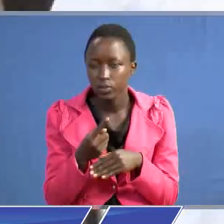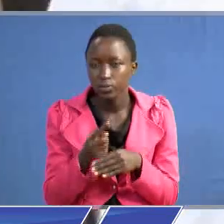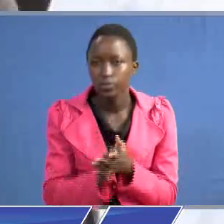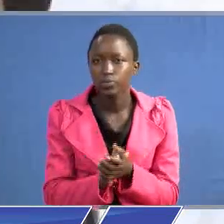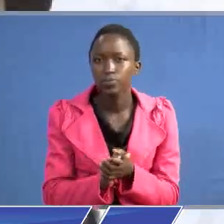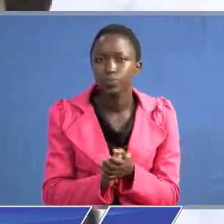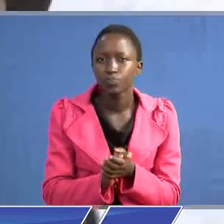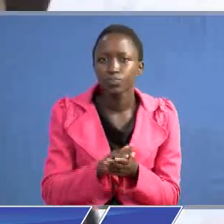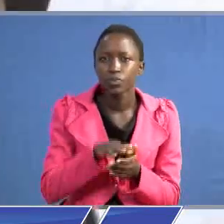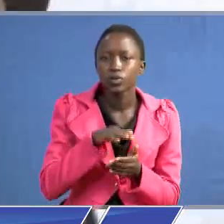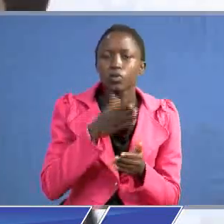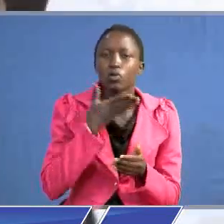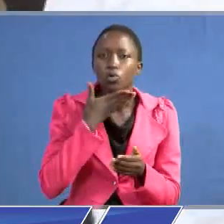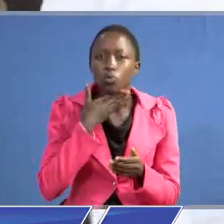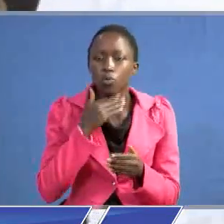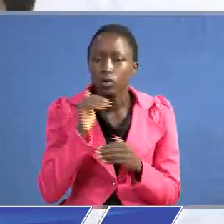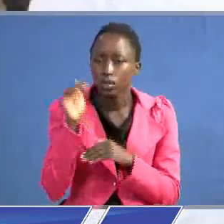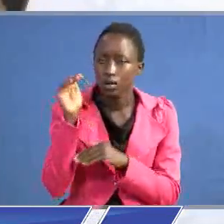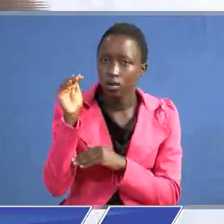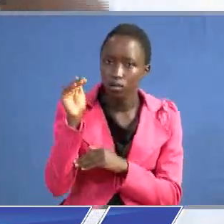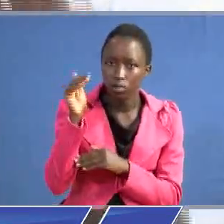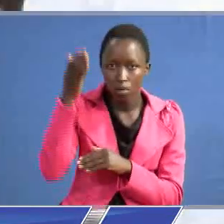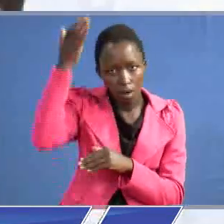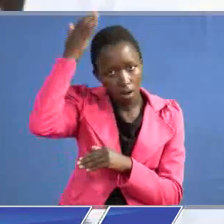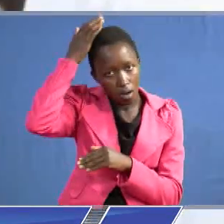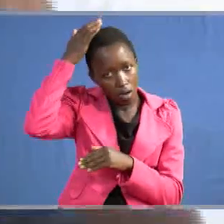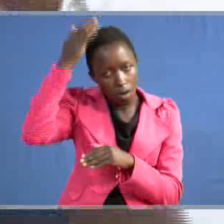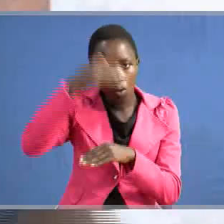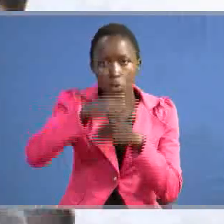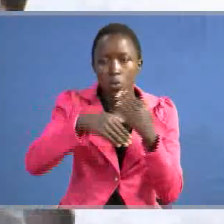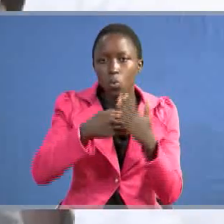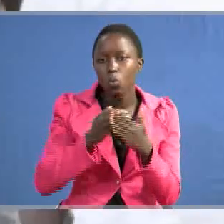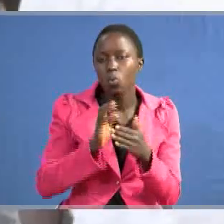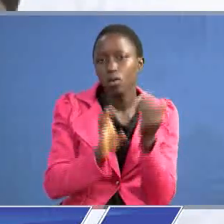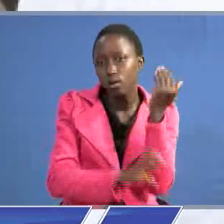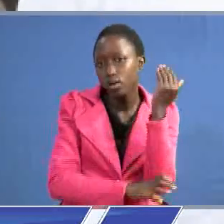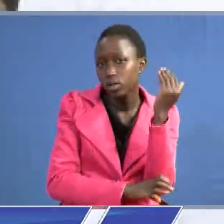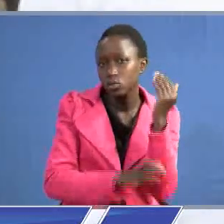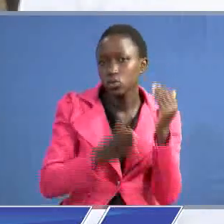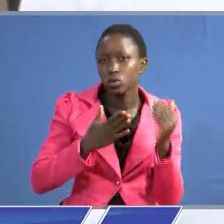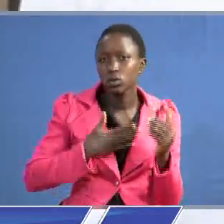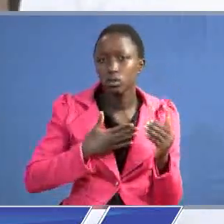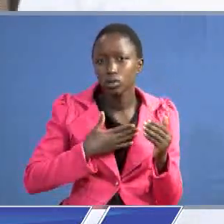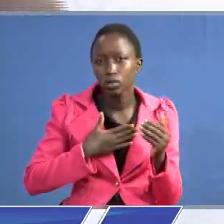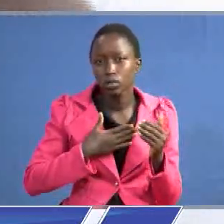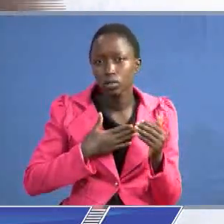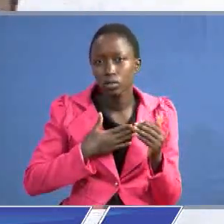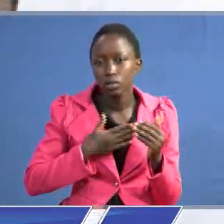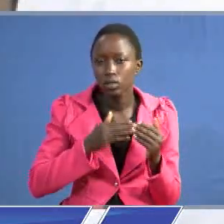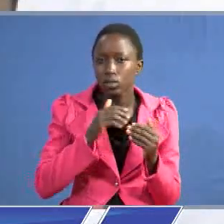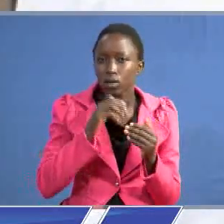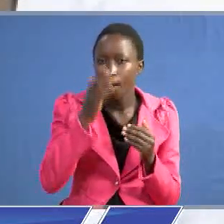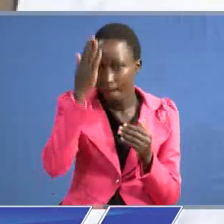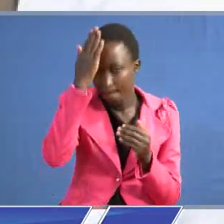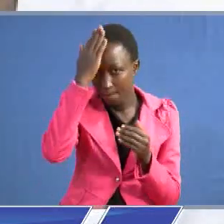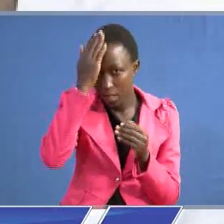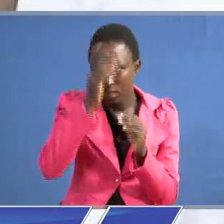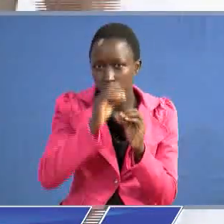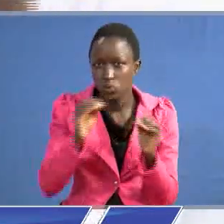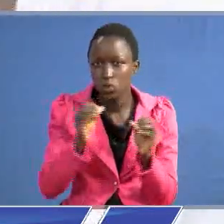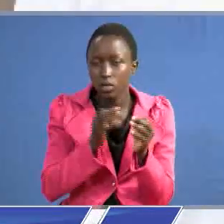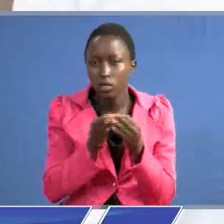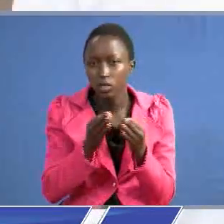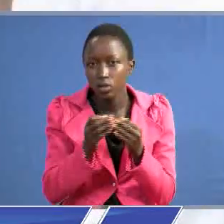Kwa mimi ningependa kuuliza waaguzi wote katika taifa letu. Isipeke sifike Jumatatu